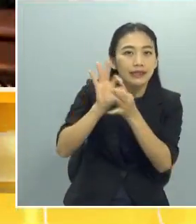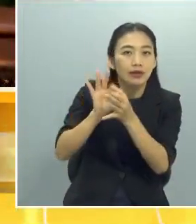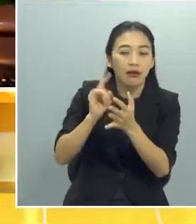ติดตาม